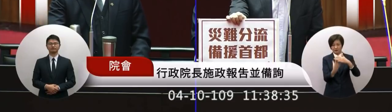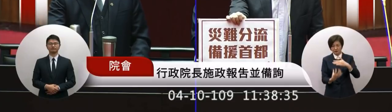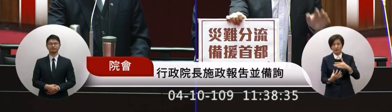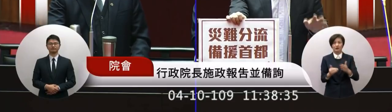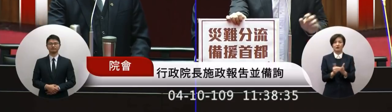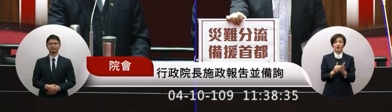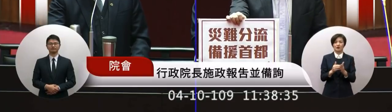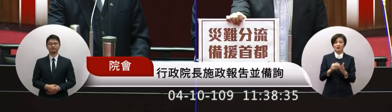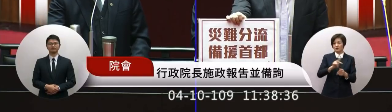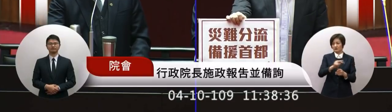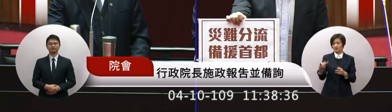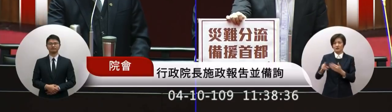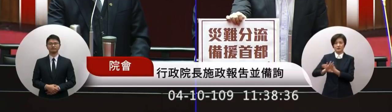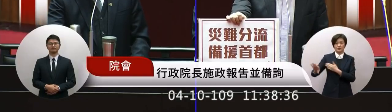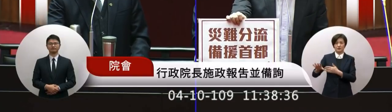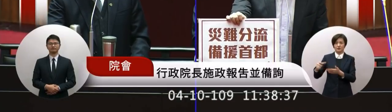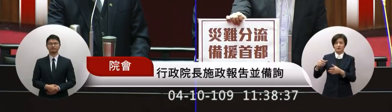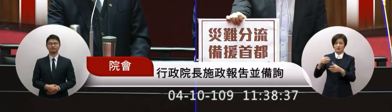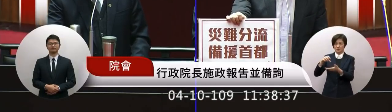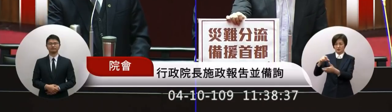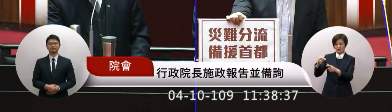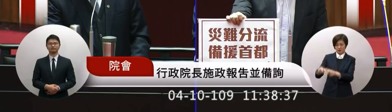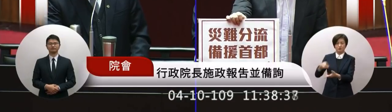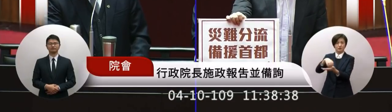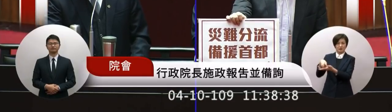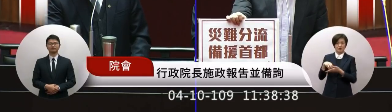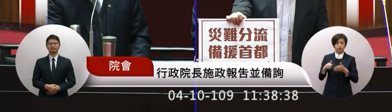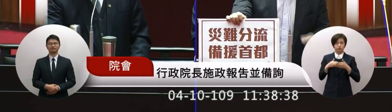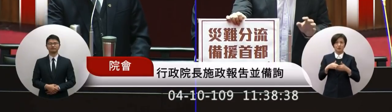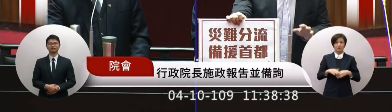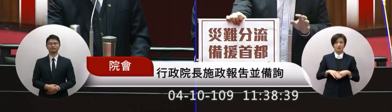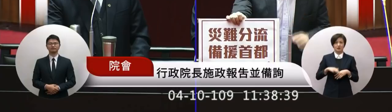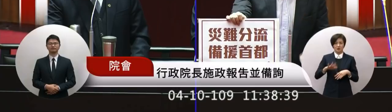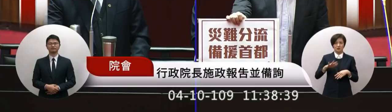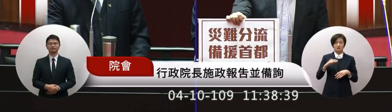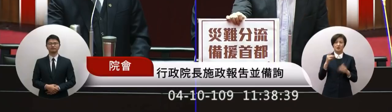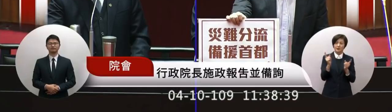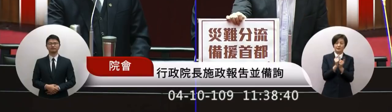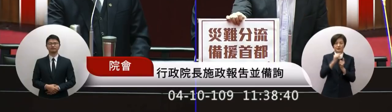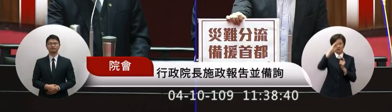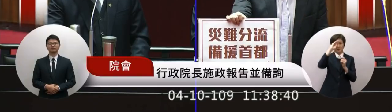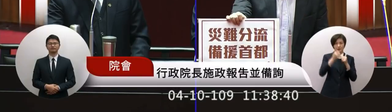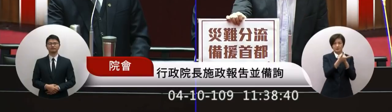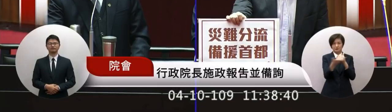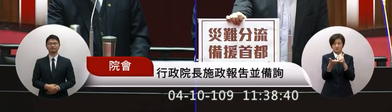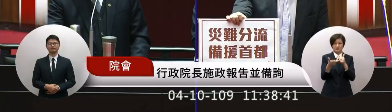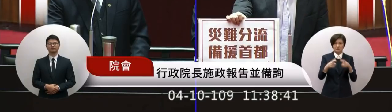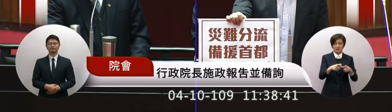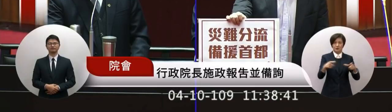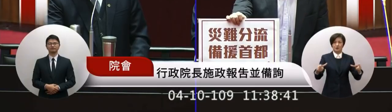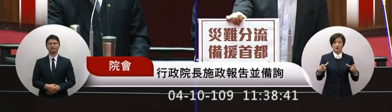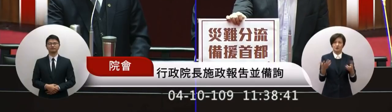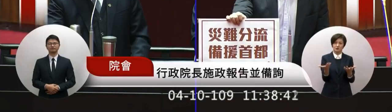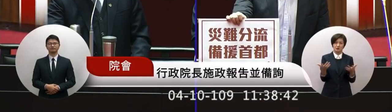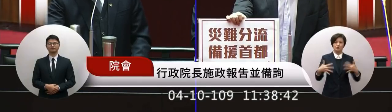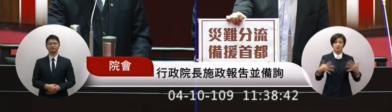公。所以伫这道疫情的所在，疫情爆发的时机当下，如果若台北真正面临封城的时